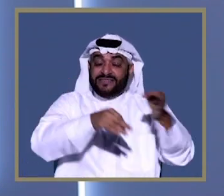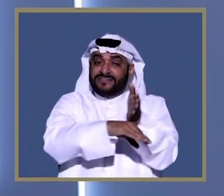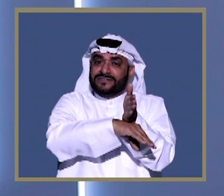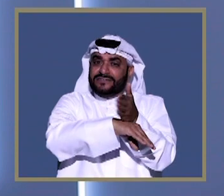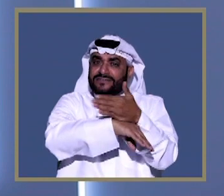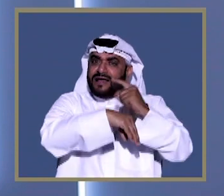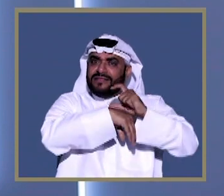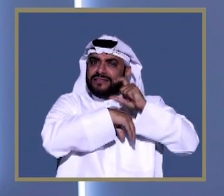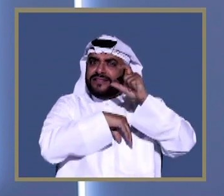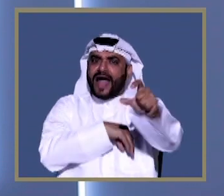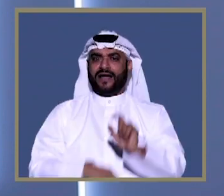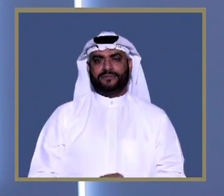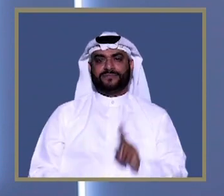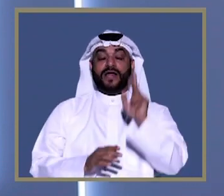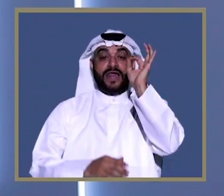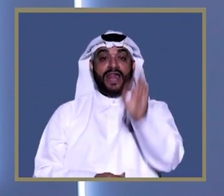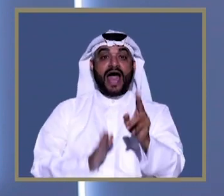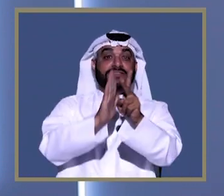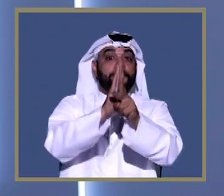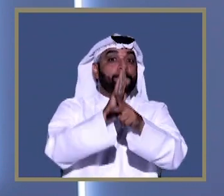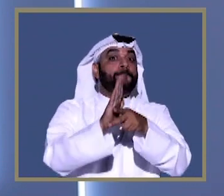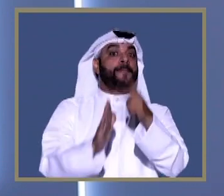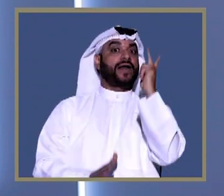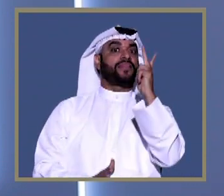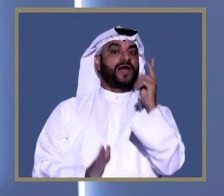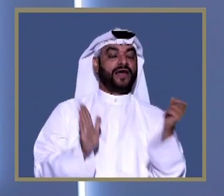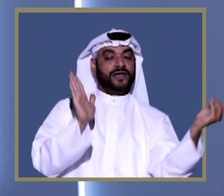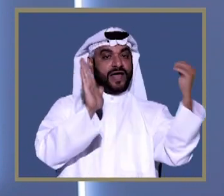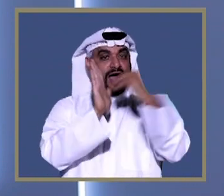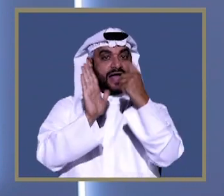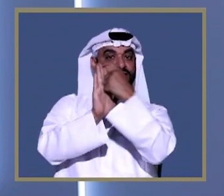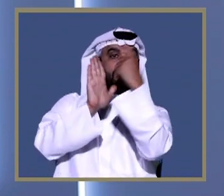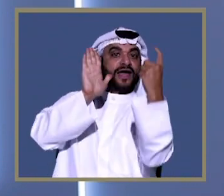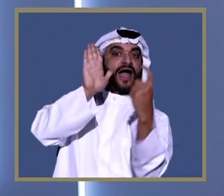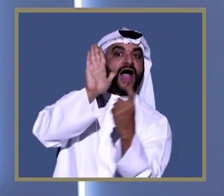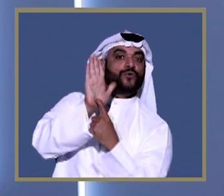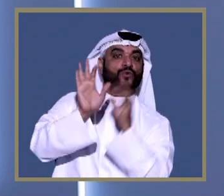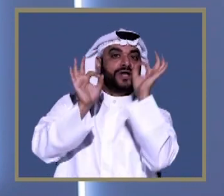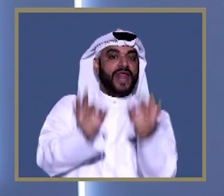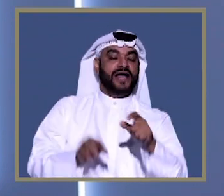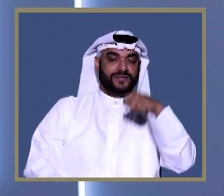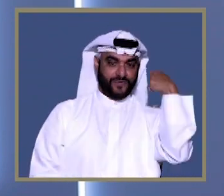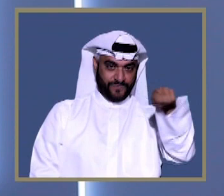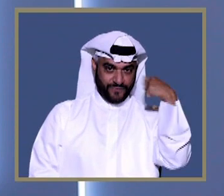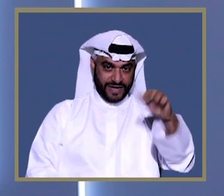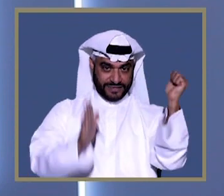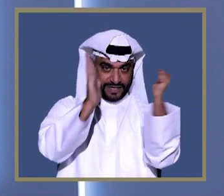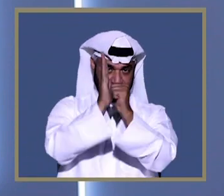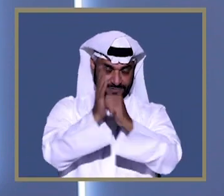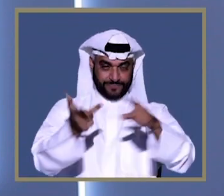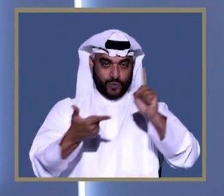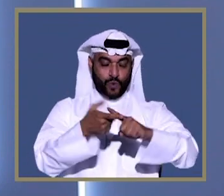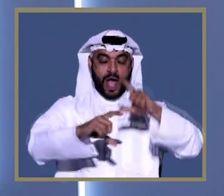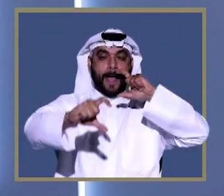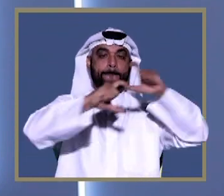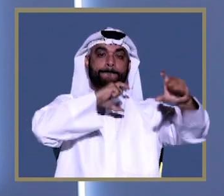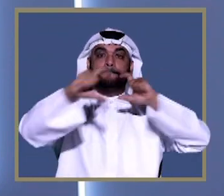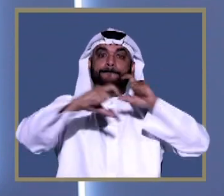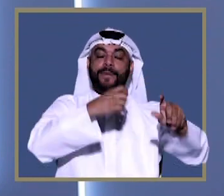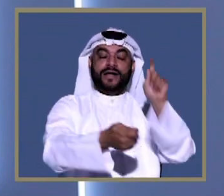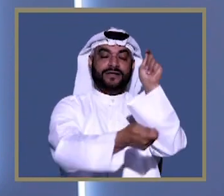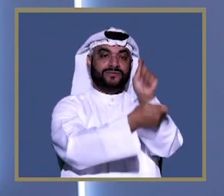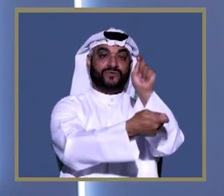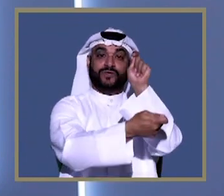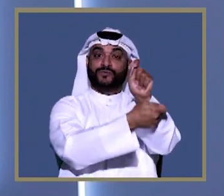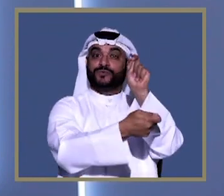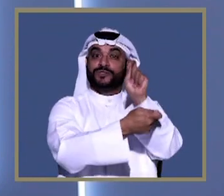للسياسة الحالية المتبعة، فلا بد من إعادة هيكل التشريعات المتعلقة في المؤسسة العامة للرعاية السكنية وبنك